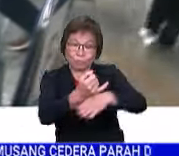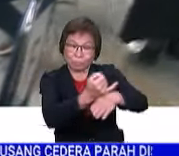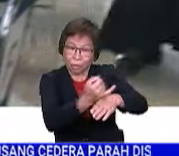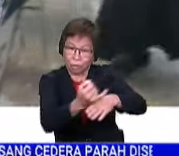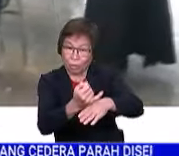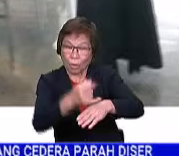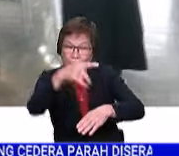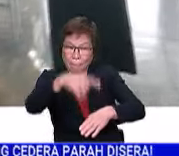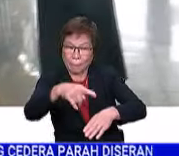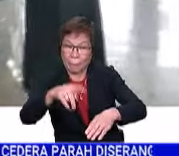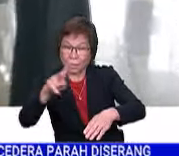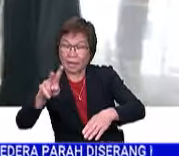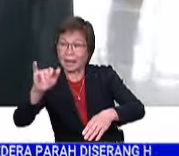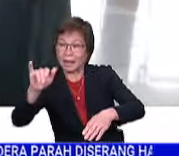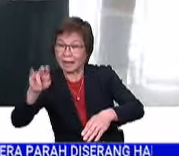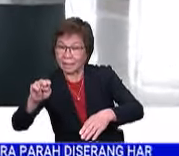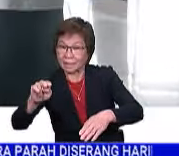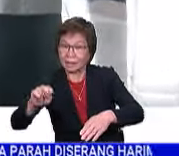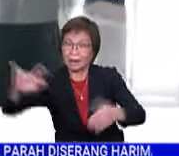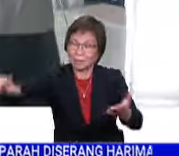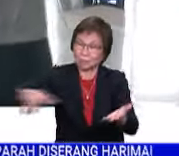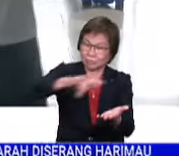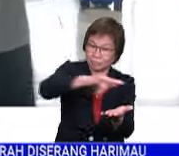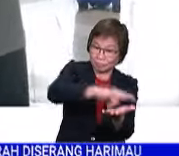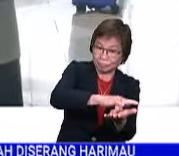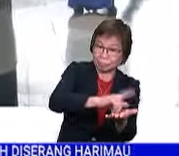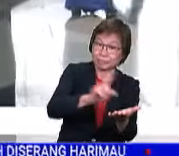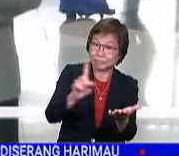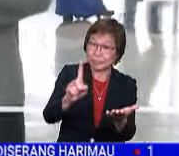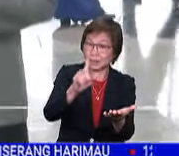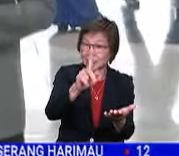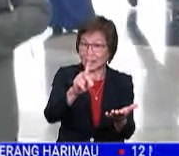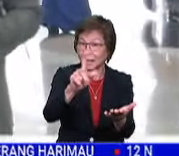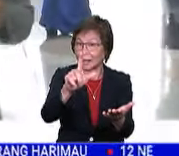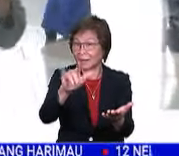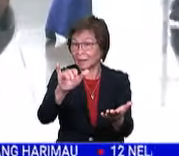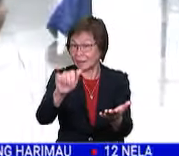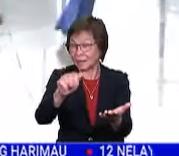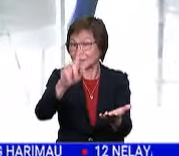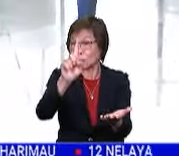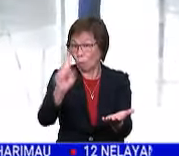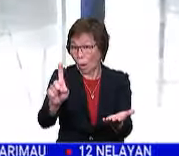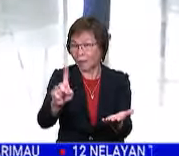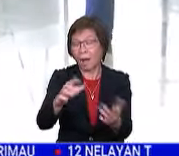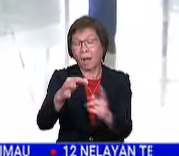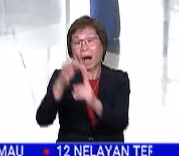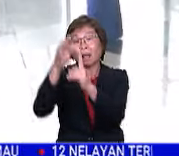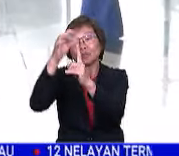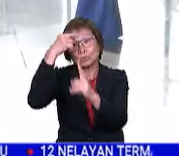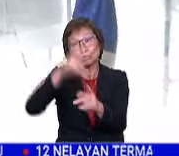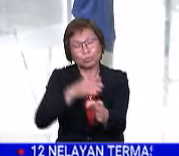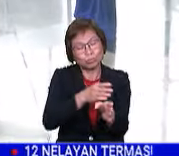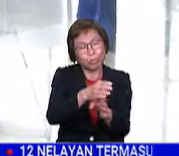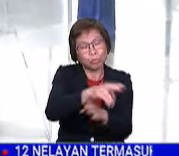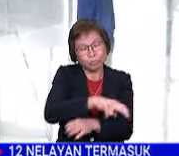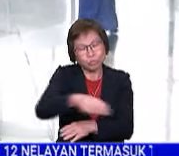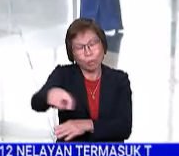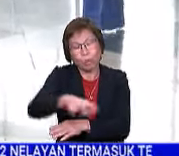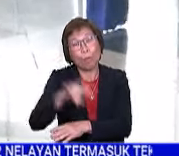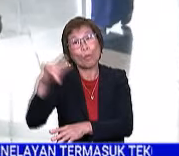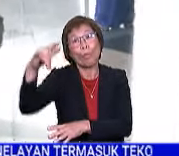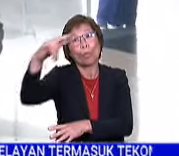industri PPV IN di lapangan terbang antarabangsa Kuala Lumpur ini adalah khas untuk sektor pengangkutan